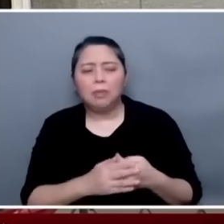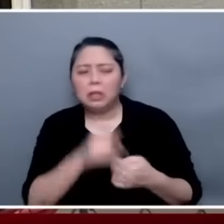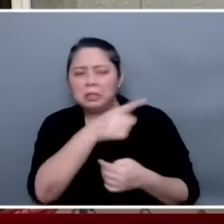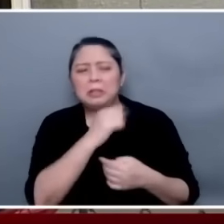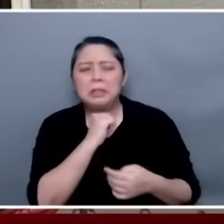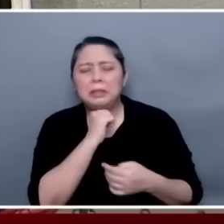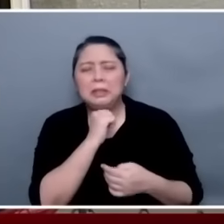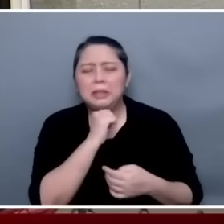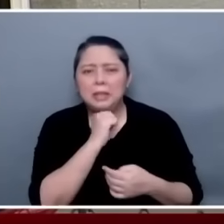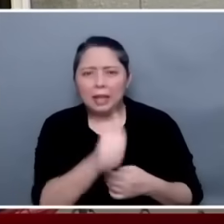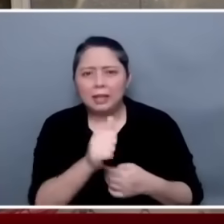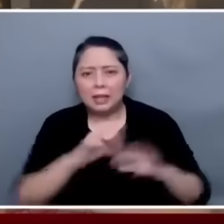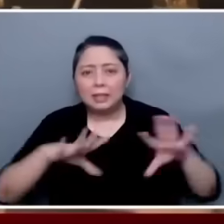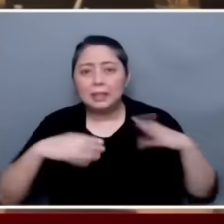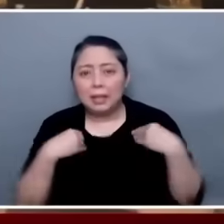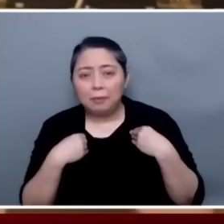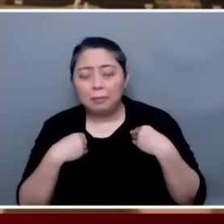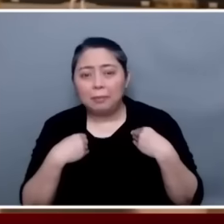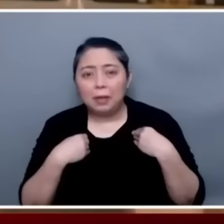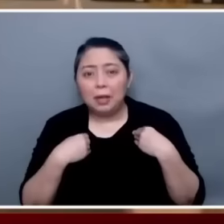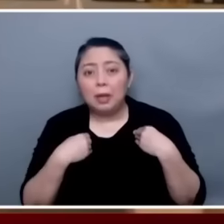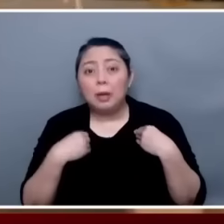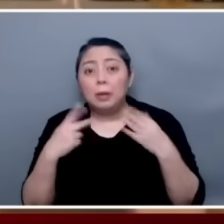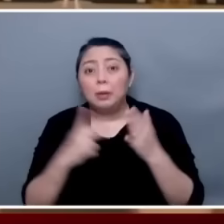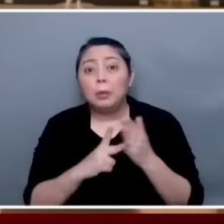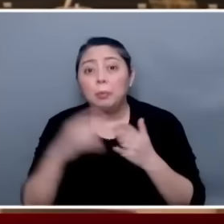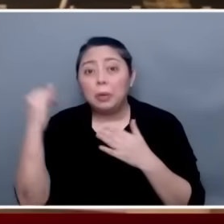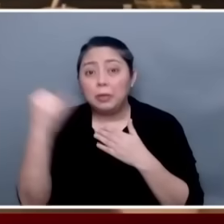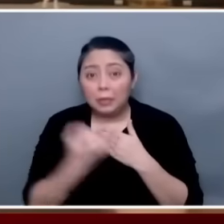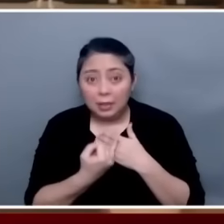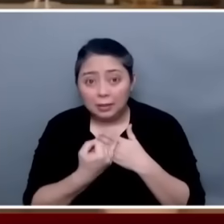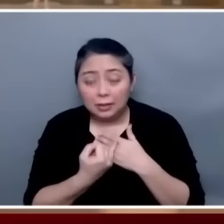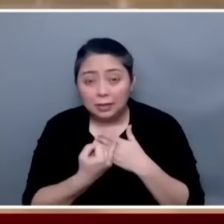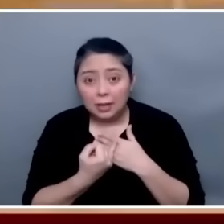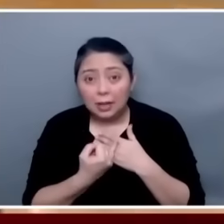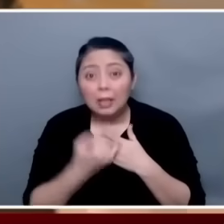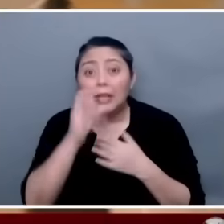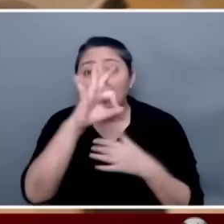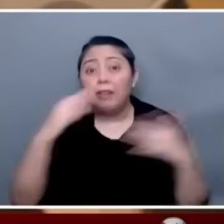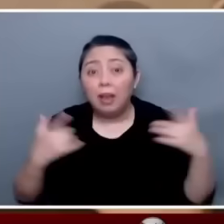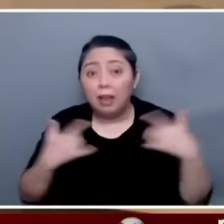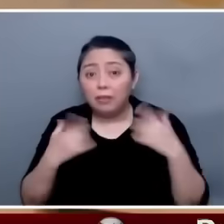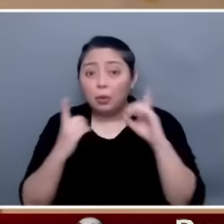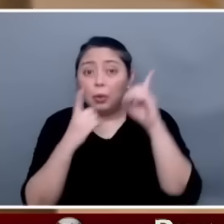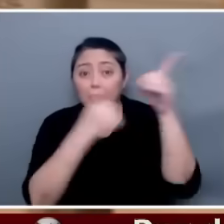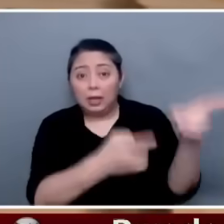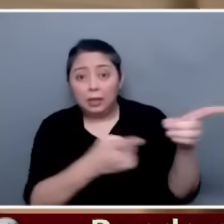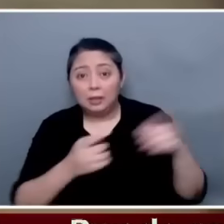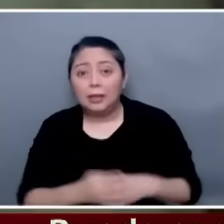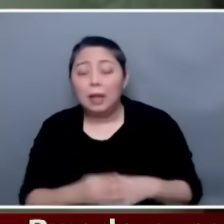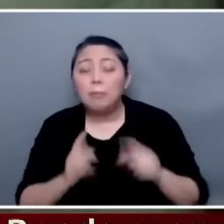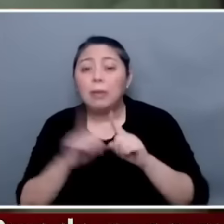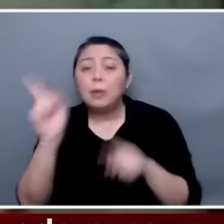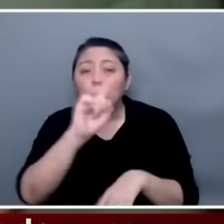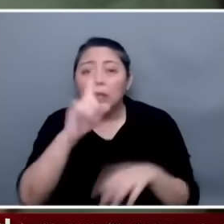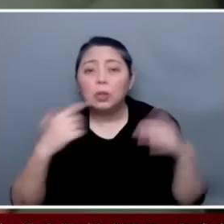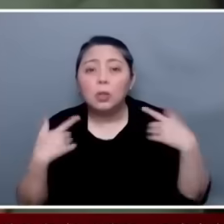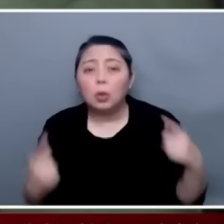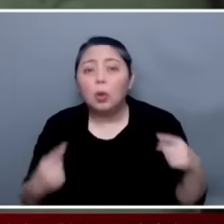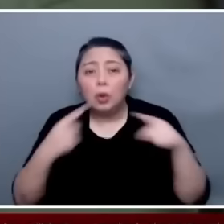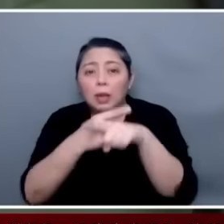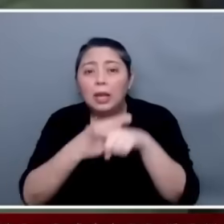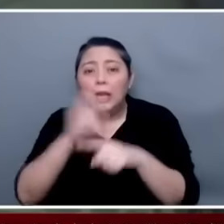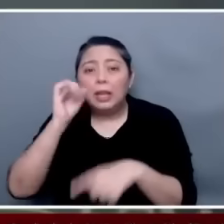sa kampanya ng mga politiko. Ang bawal o yung may conflict of interest ay kung kamag-anak o malapit na kakilala